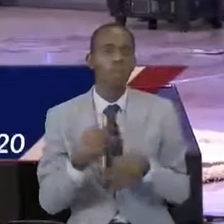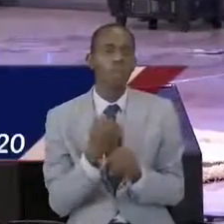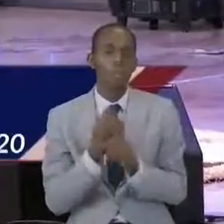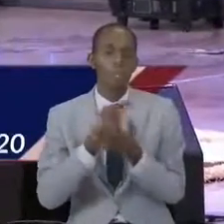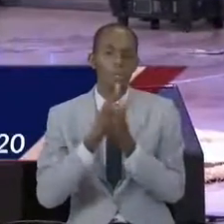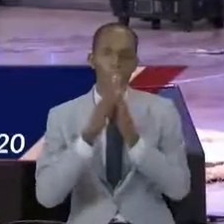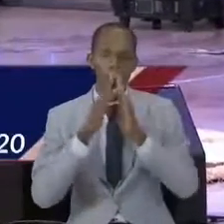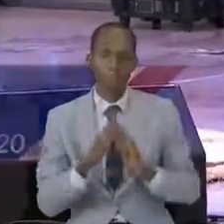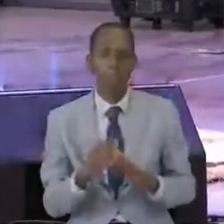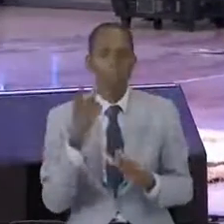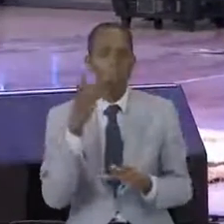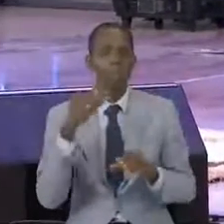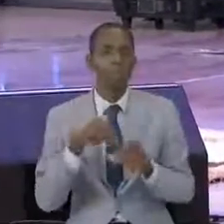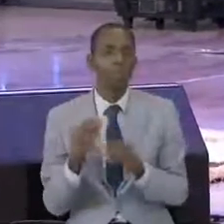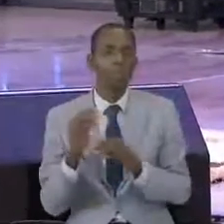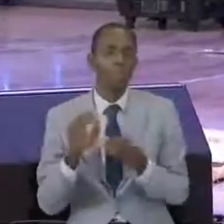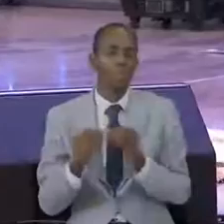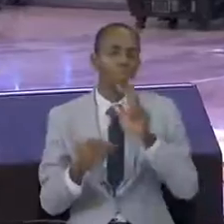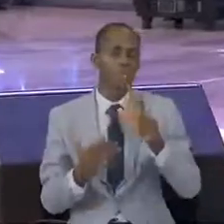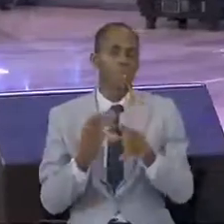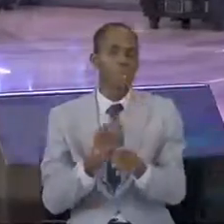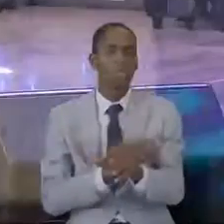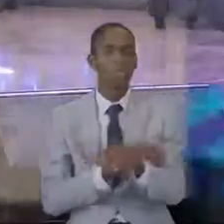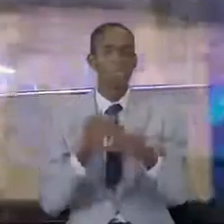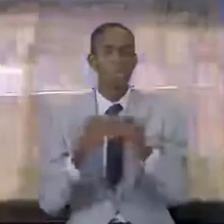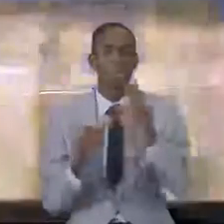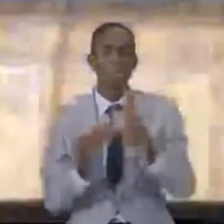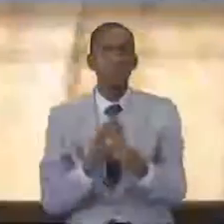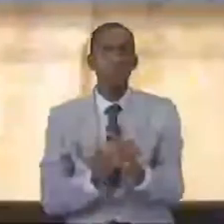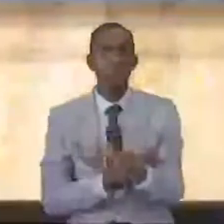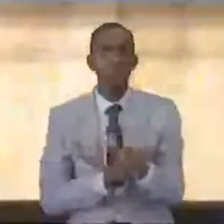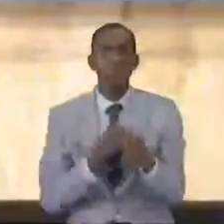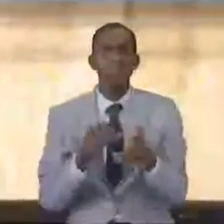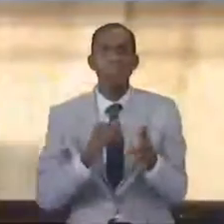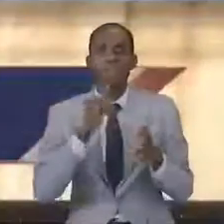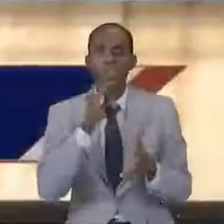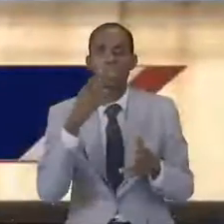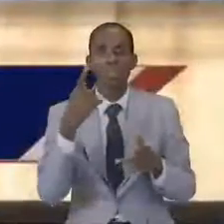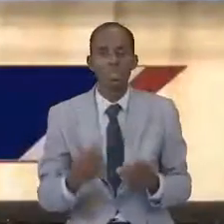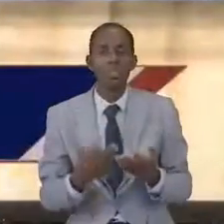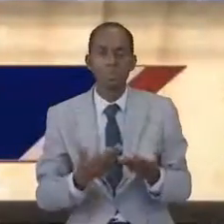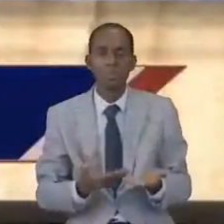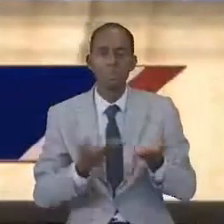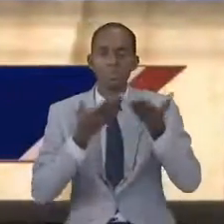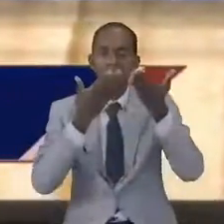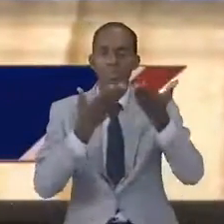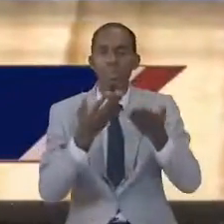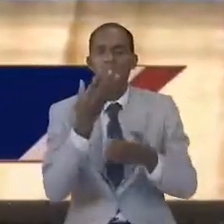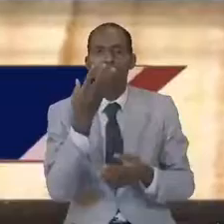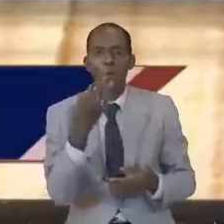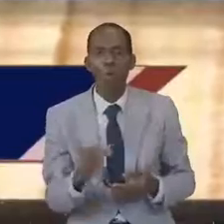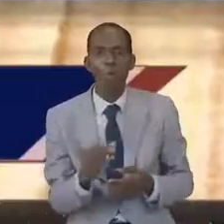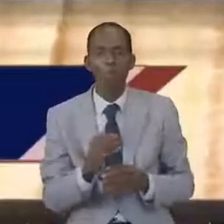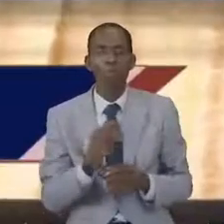cherche la paix voyons le troisième élément ici c'est